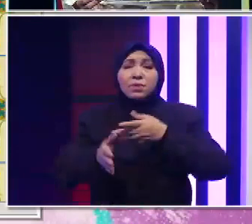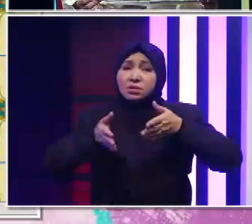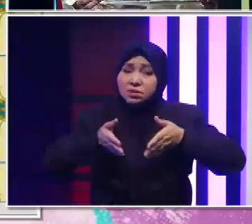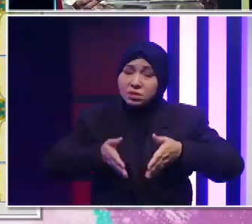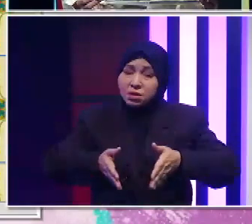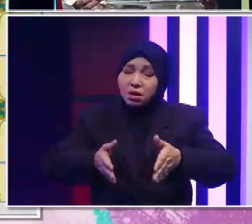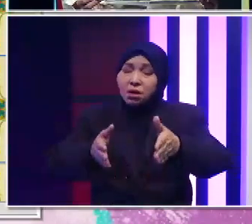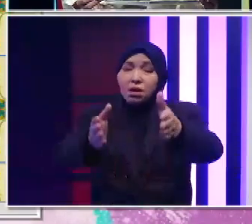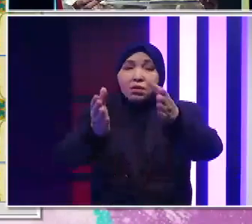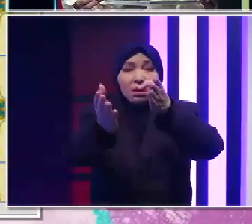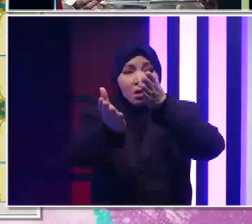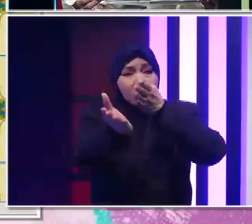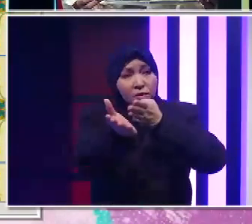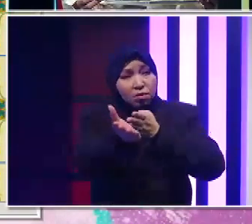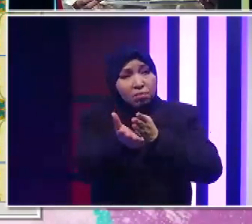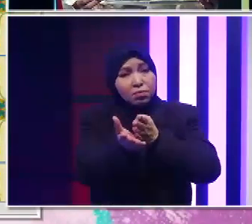ihdinashirotolmustakim